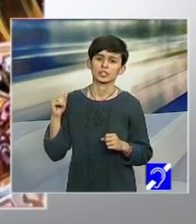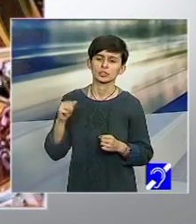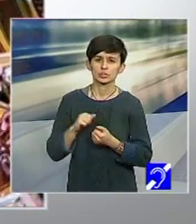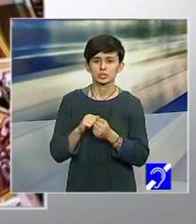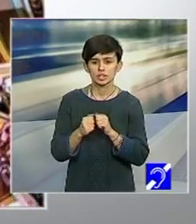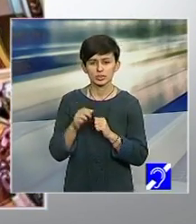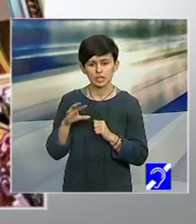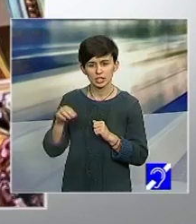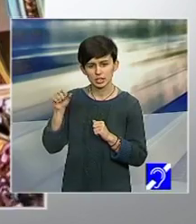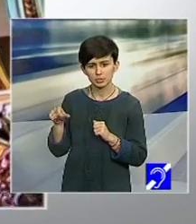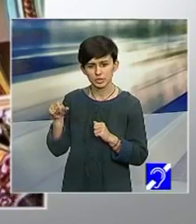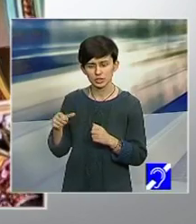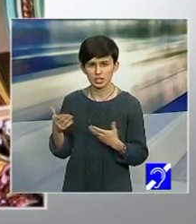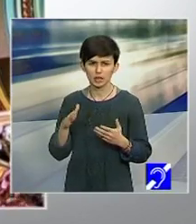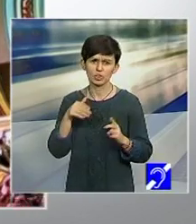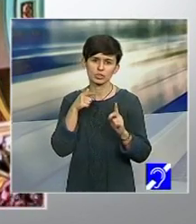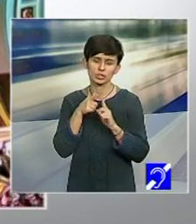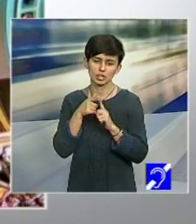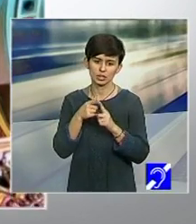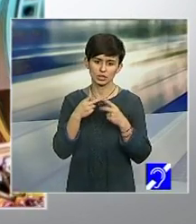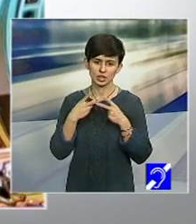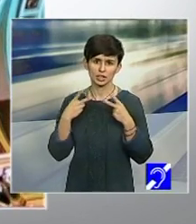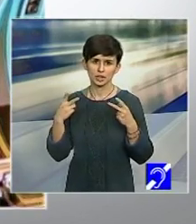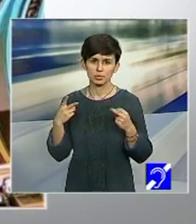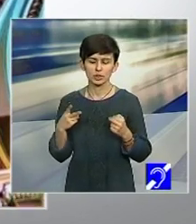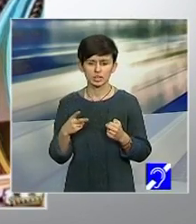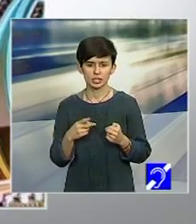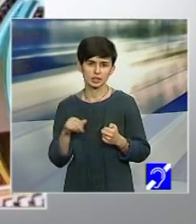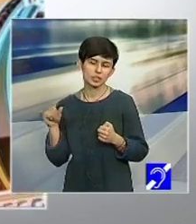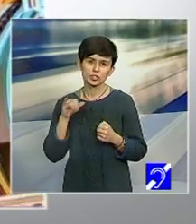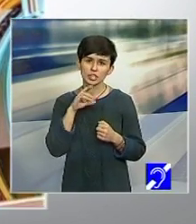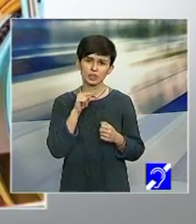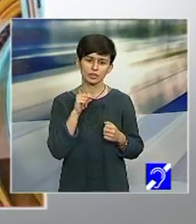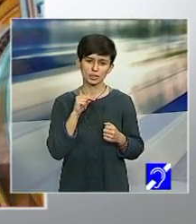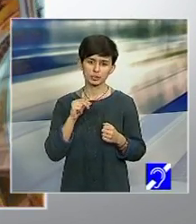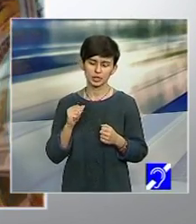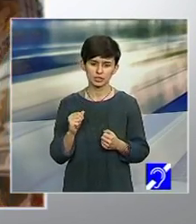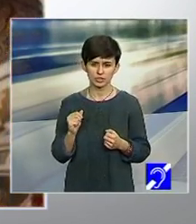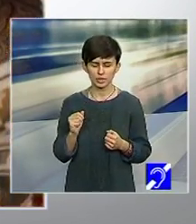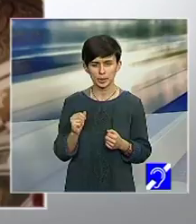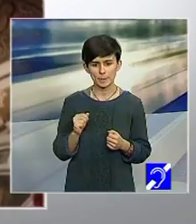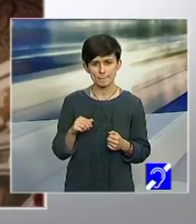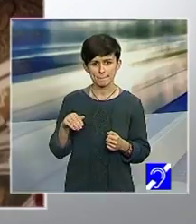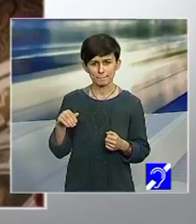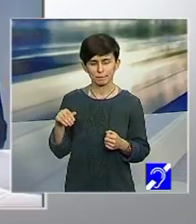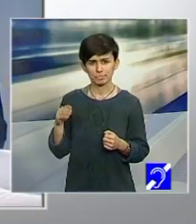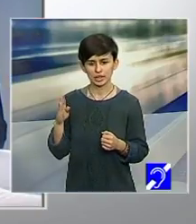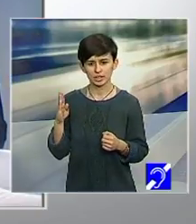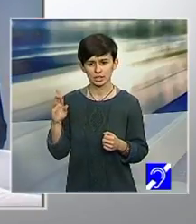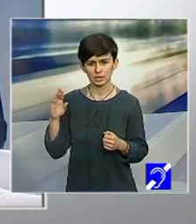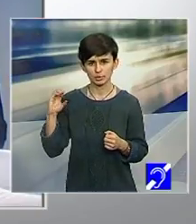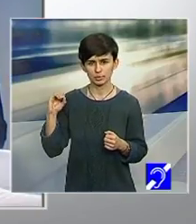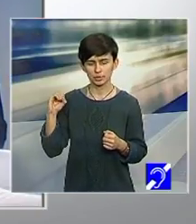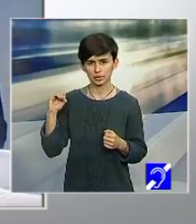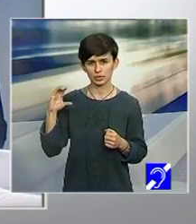un rol important la Revoluția de la 1848? Cine vorbește de maiorul Brociner, care a fost unul din eroii de